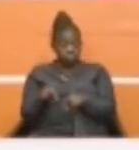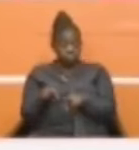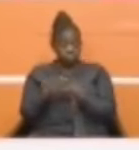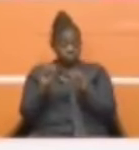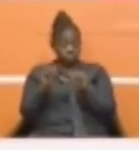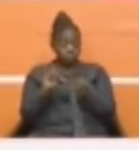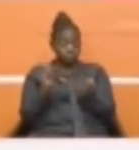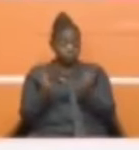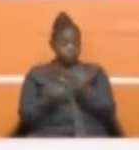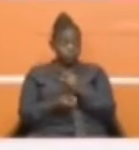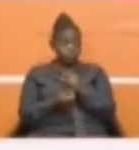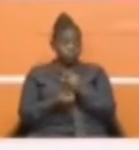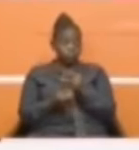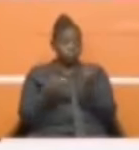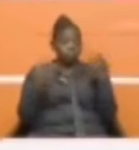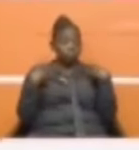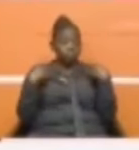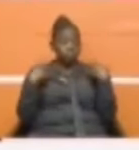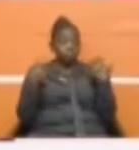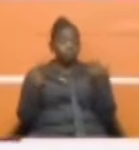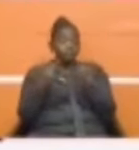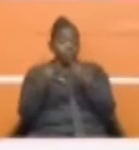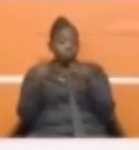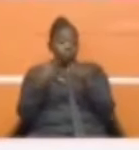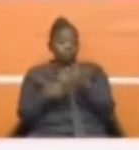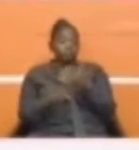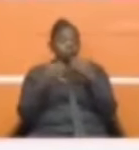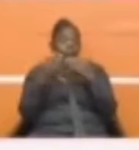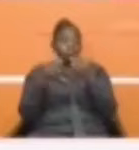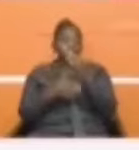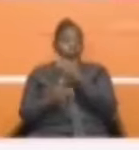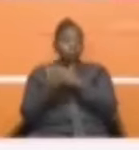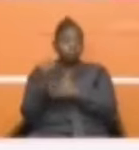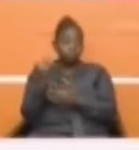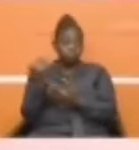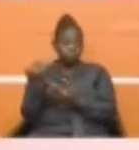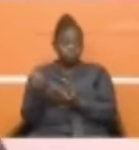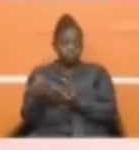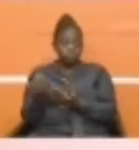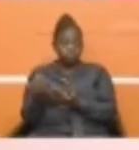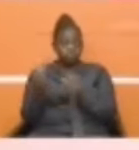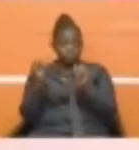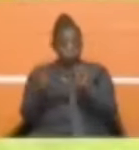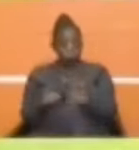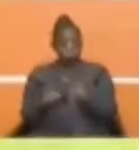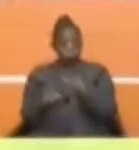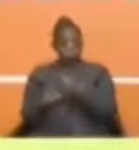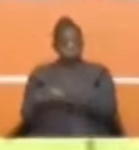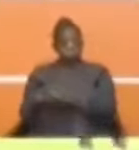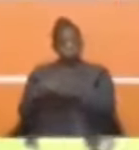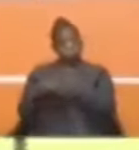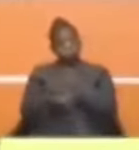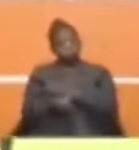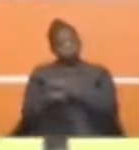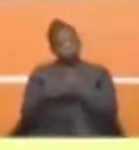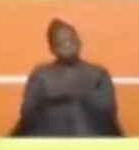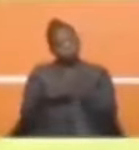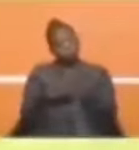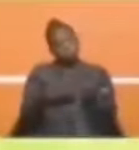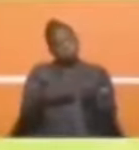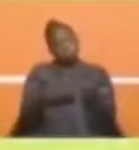kisobola okukyusa gemu naye kye nsinga okwebaliza Katonda nti tusobodde okuba nga tukuuma eggoolo gye twateebye era